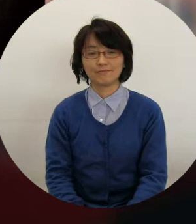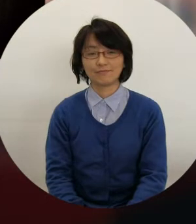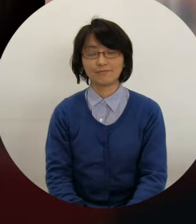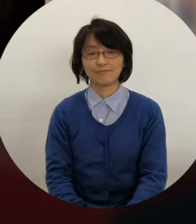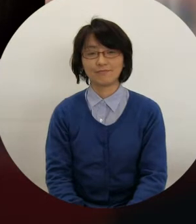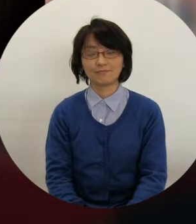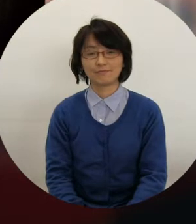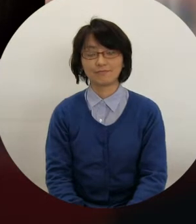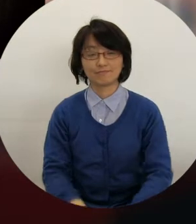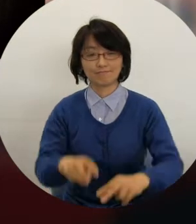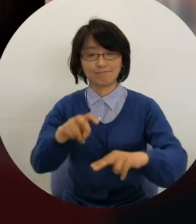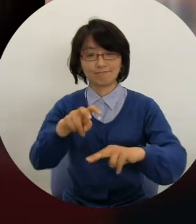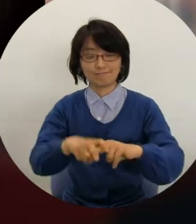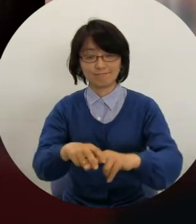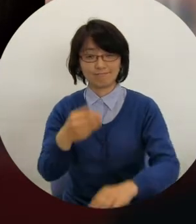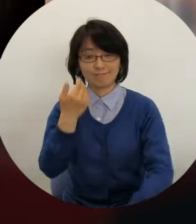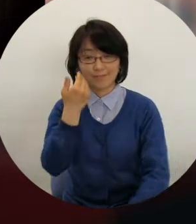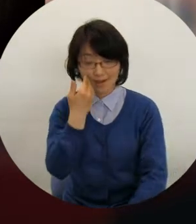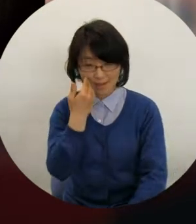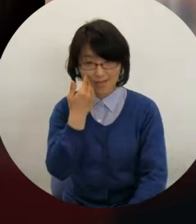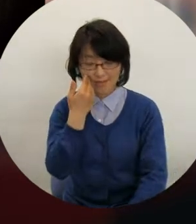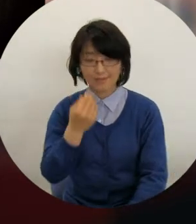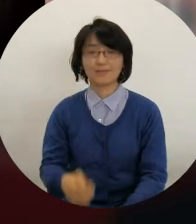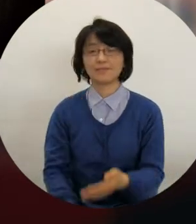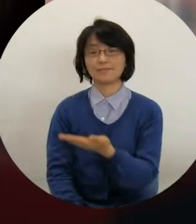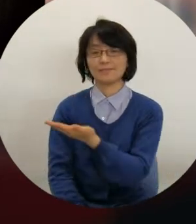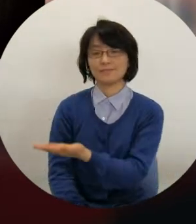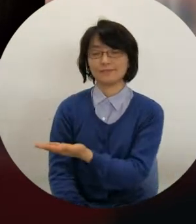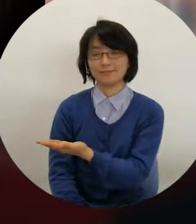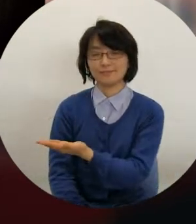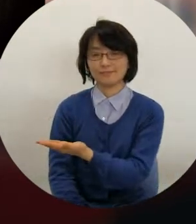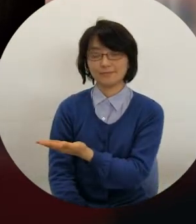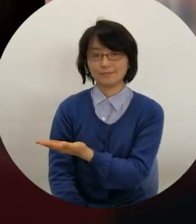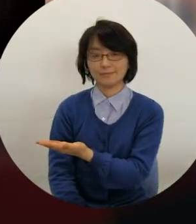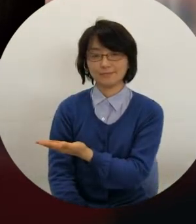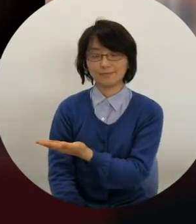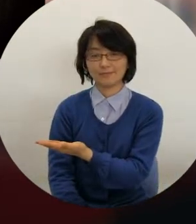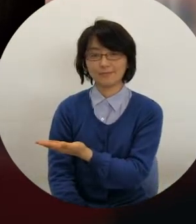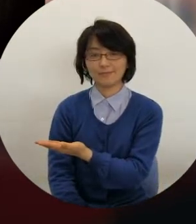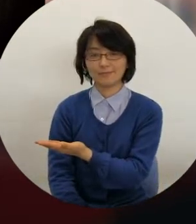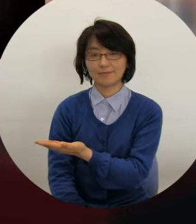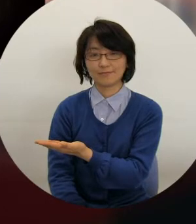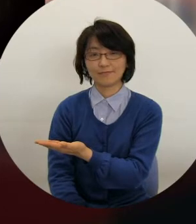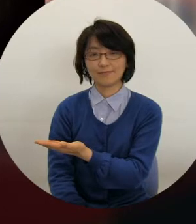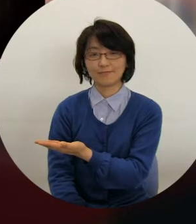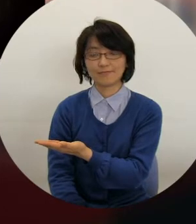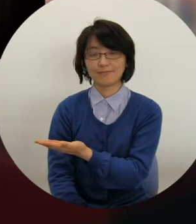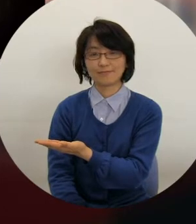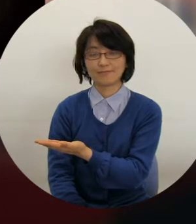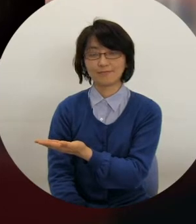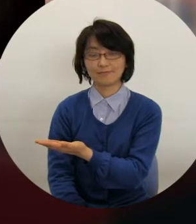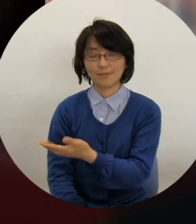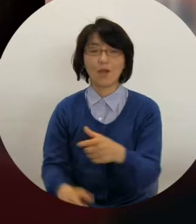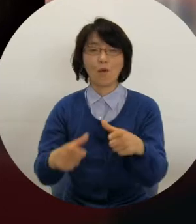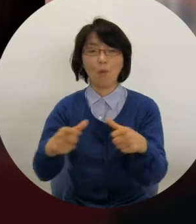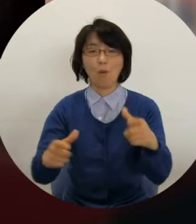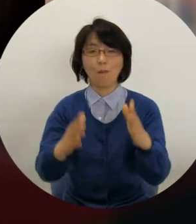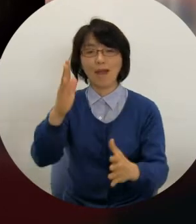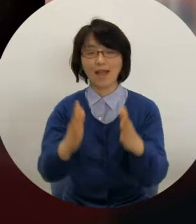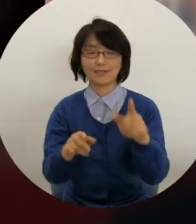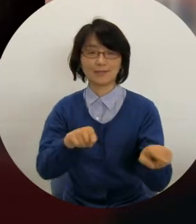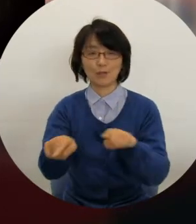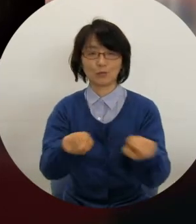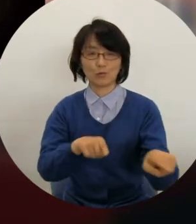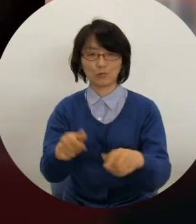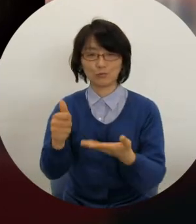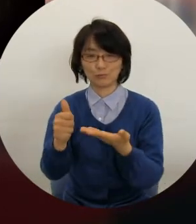今年の式には野の七七日で最優秀作品賞特別大賞を受賞した大林信彦監